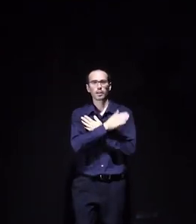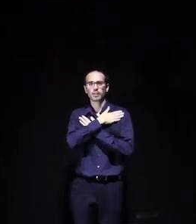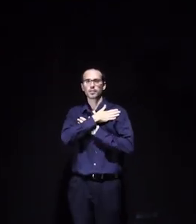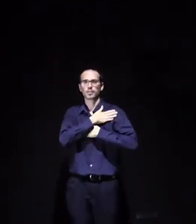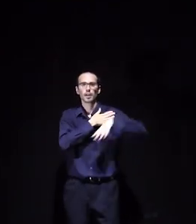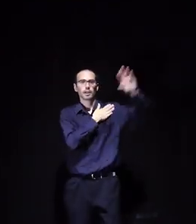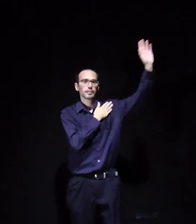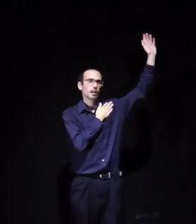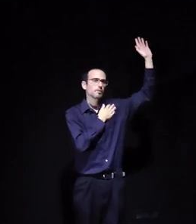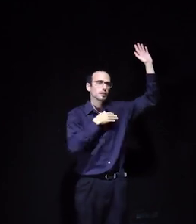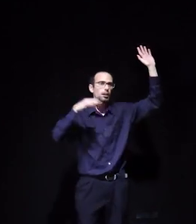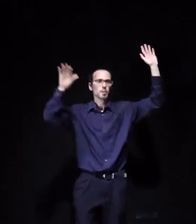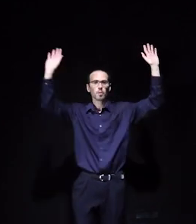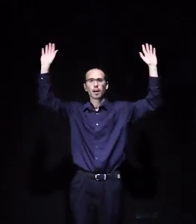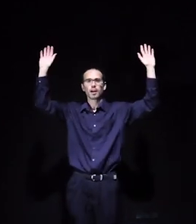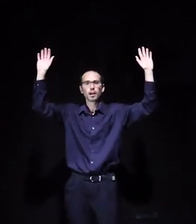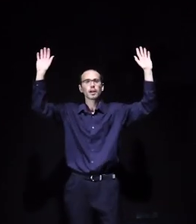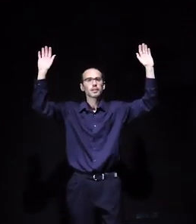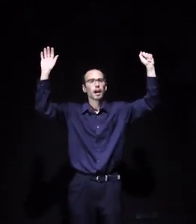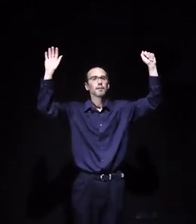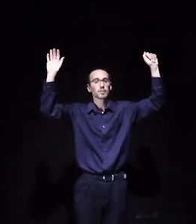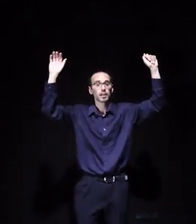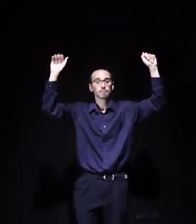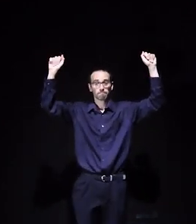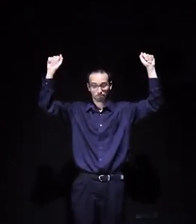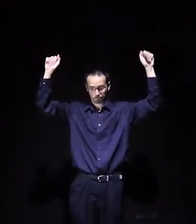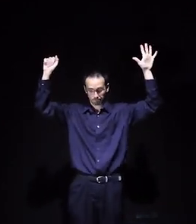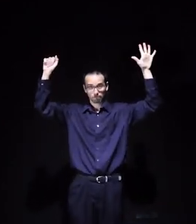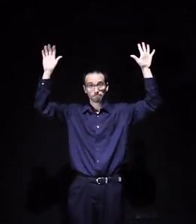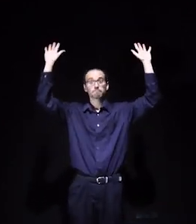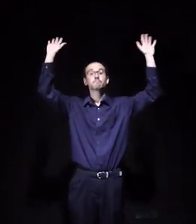Love's so nice, tell me